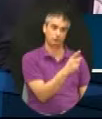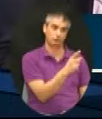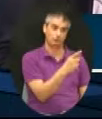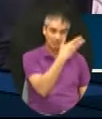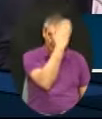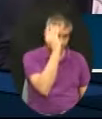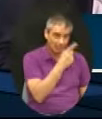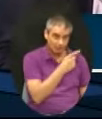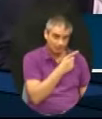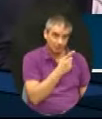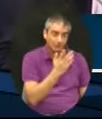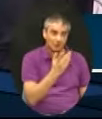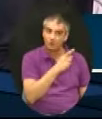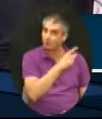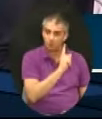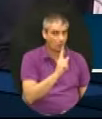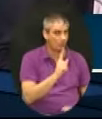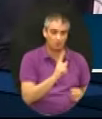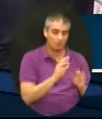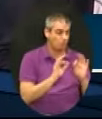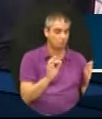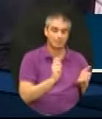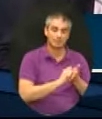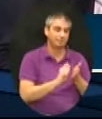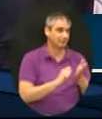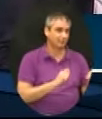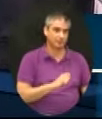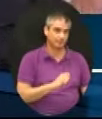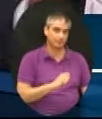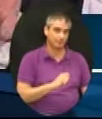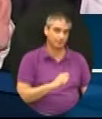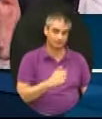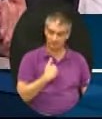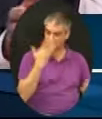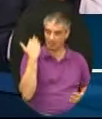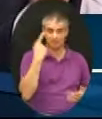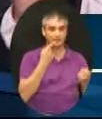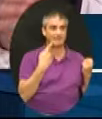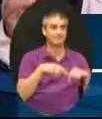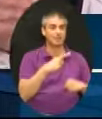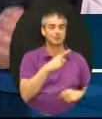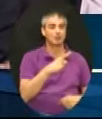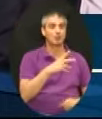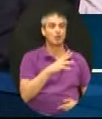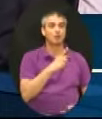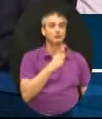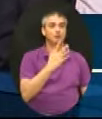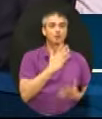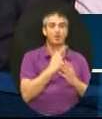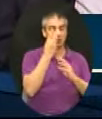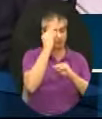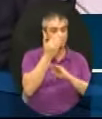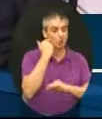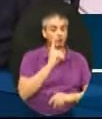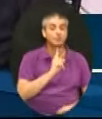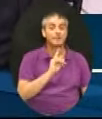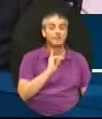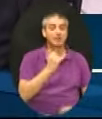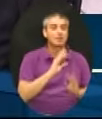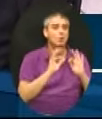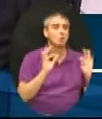לטראמפ הוא לא פותח משרדים. הוא לא. אני שהייתי בוועידה, אומרים מראש. מי